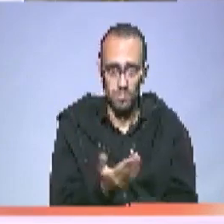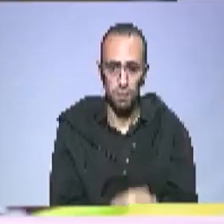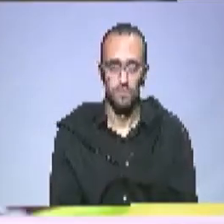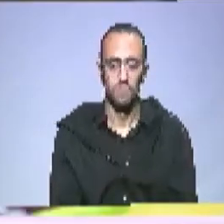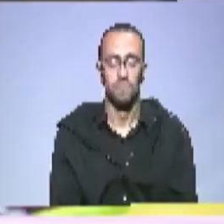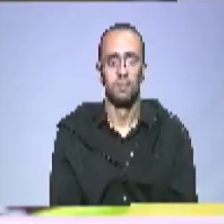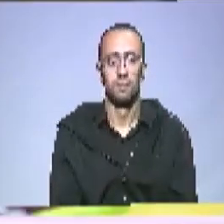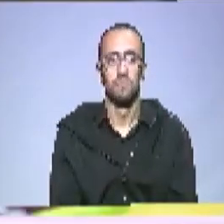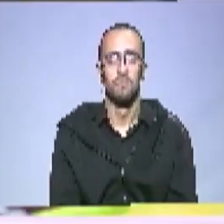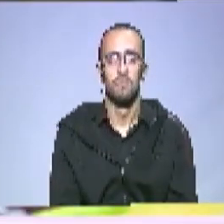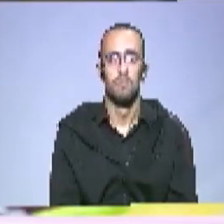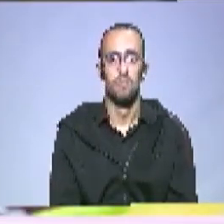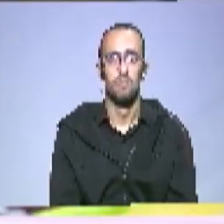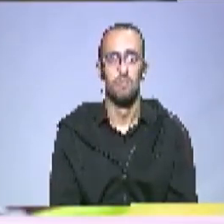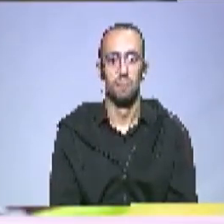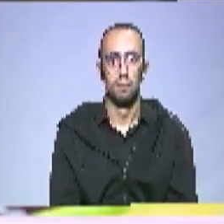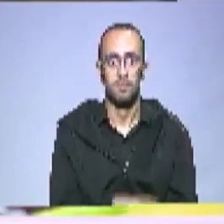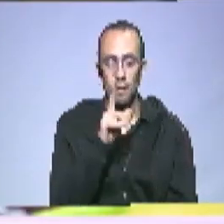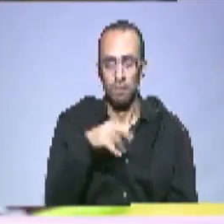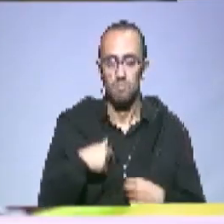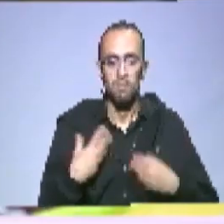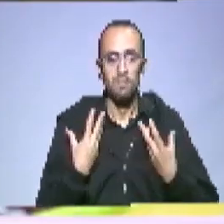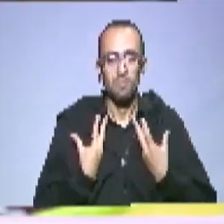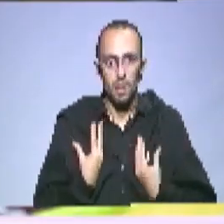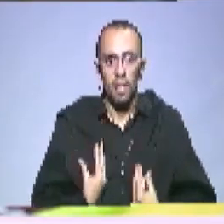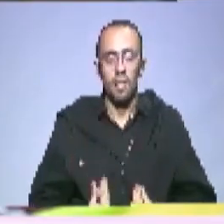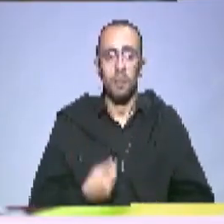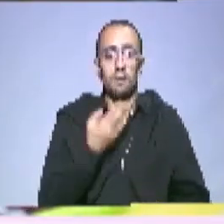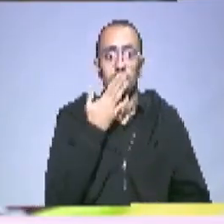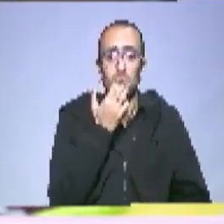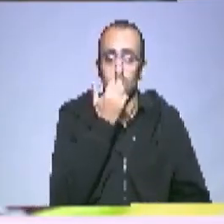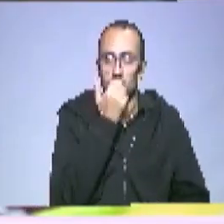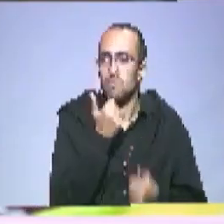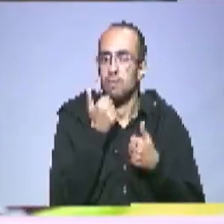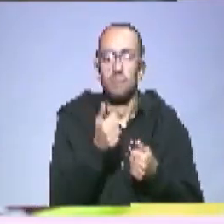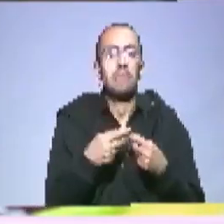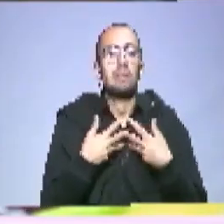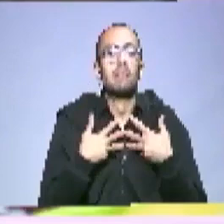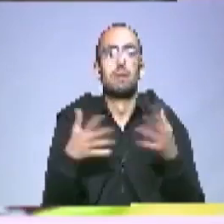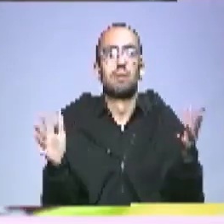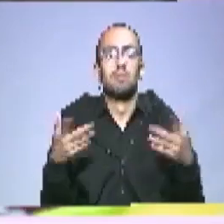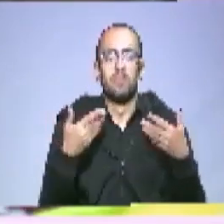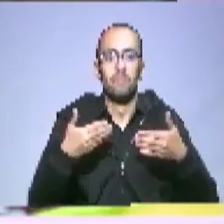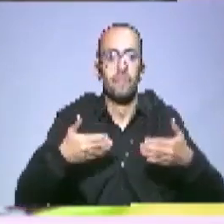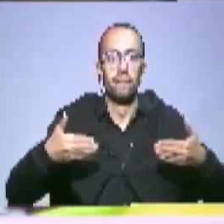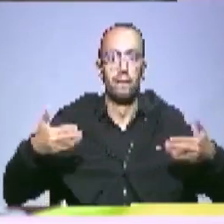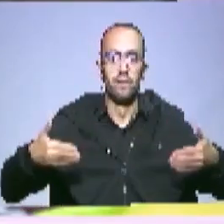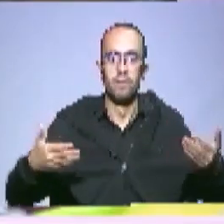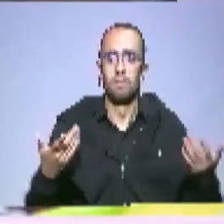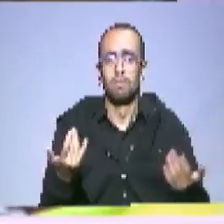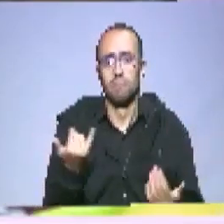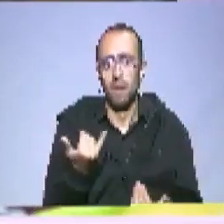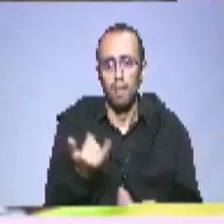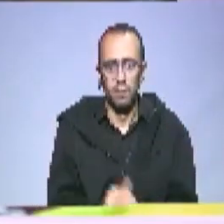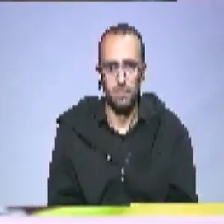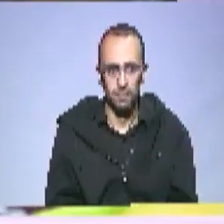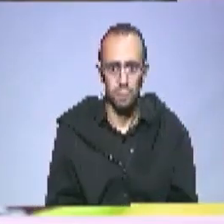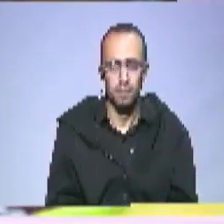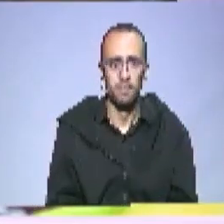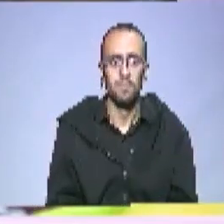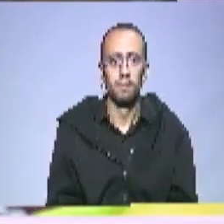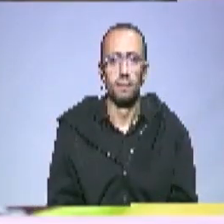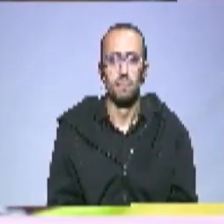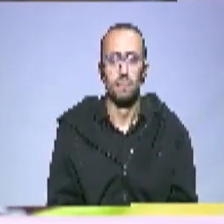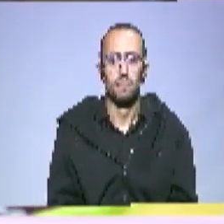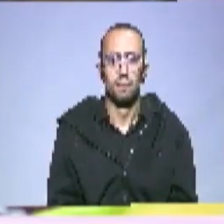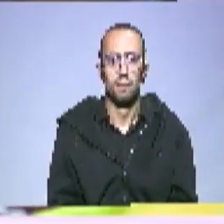ويعني ما لو نعمل كل حاجه برضا وكل حاجه بشكل كويس هتبقى معانا كل حاجه جميله، لان انا